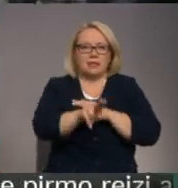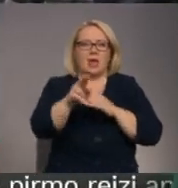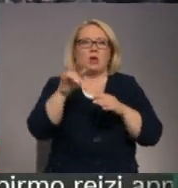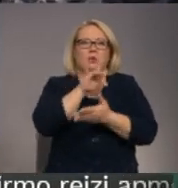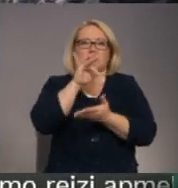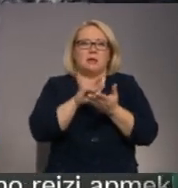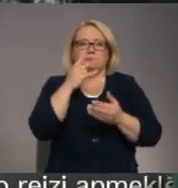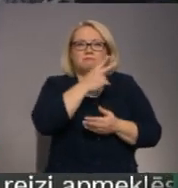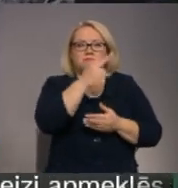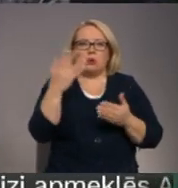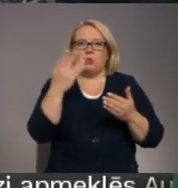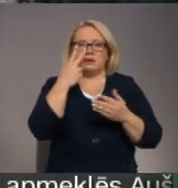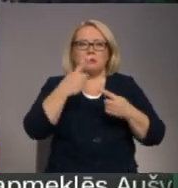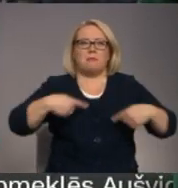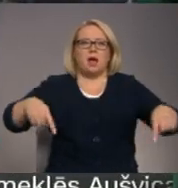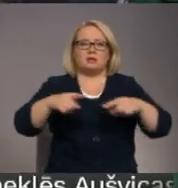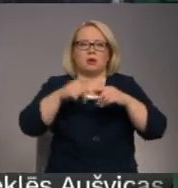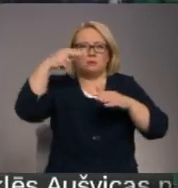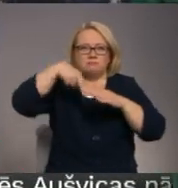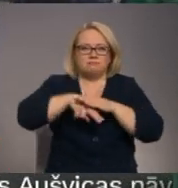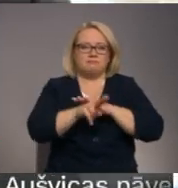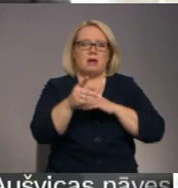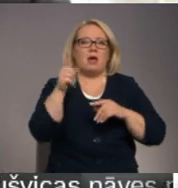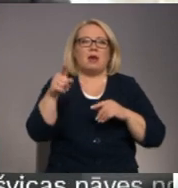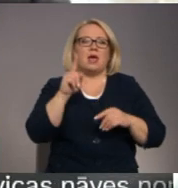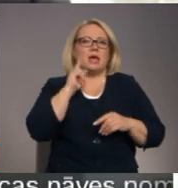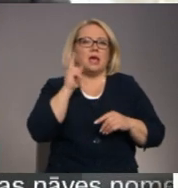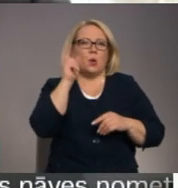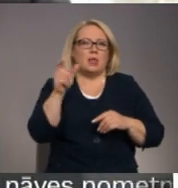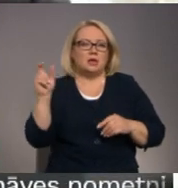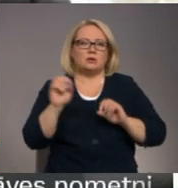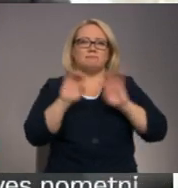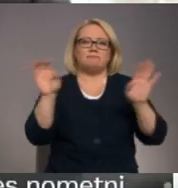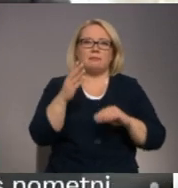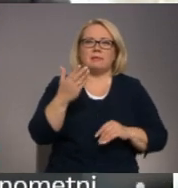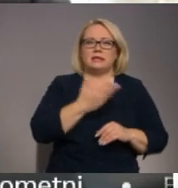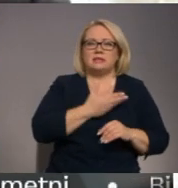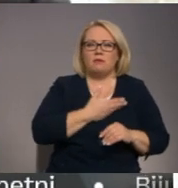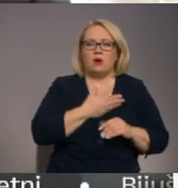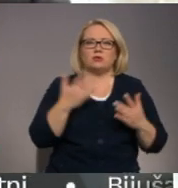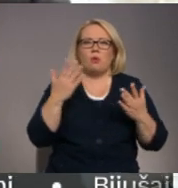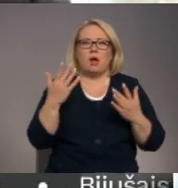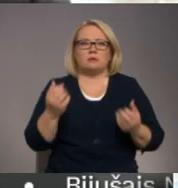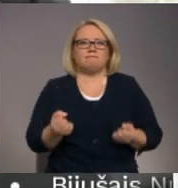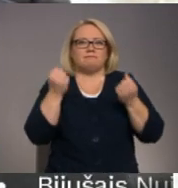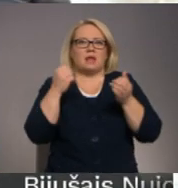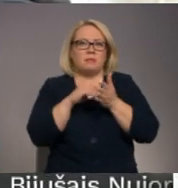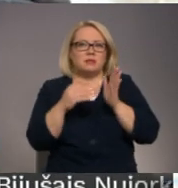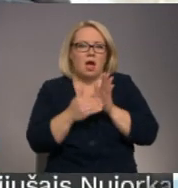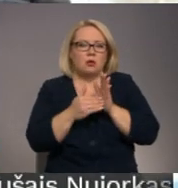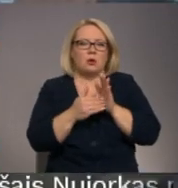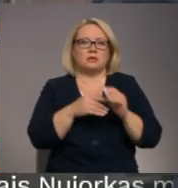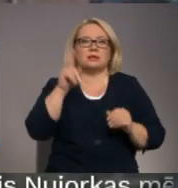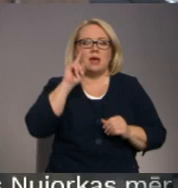kur nirst iekšā jauniešiem pastāstījuši pakal pa izdzīvošanu, ekstremālos apstākļos, kur jāzina arī